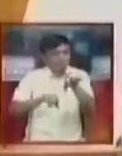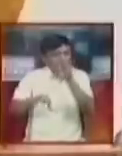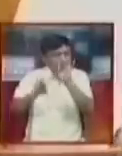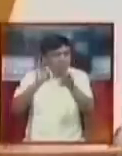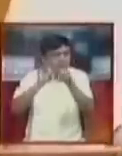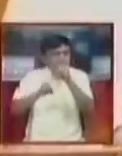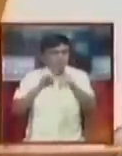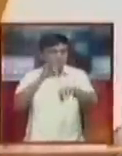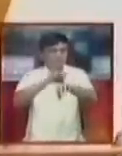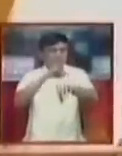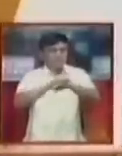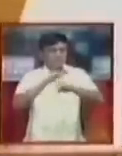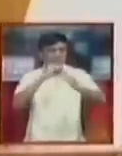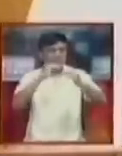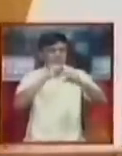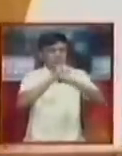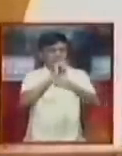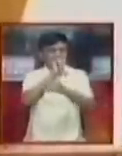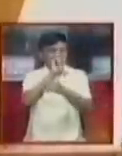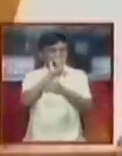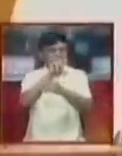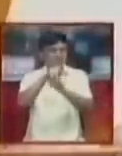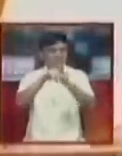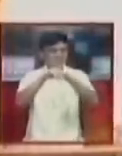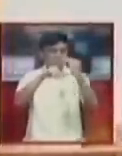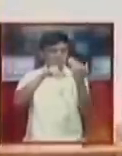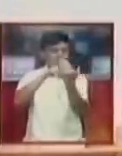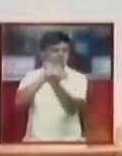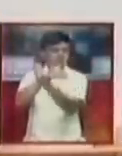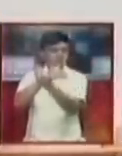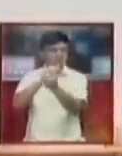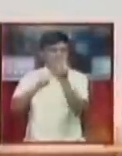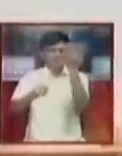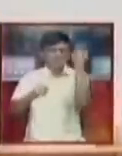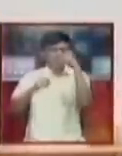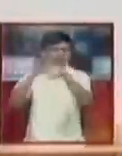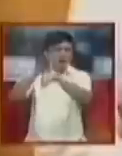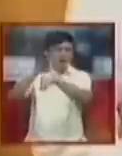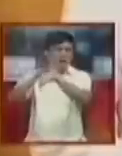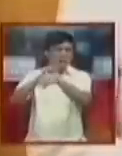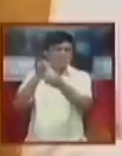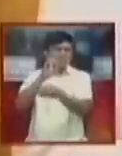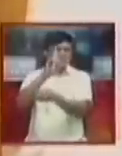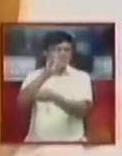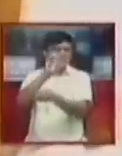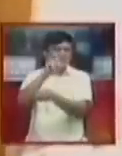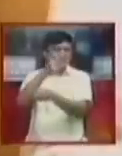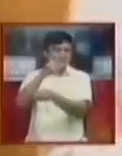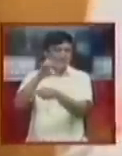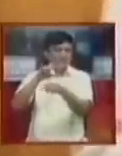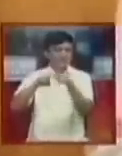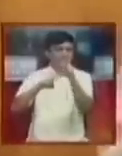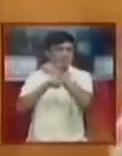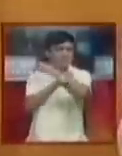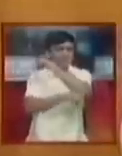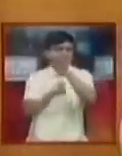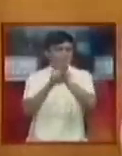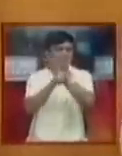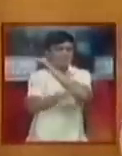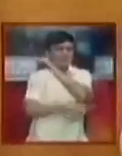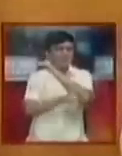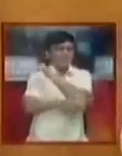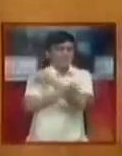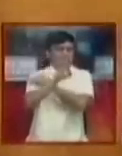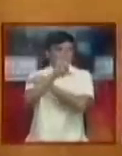natin ang bisa ng mosquito trap sa mga lugar kung saan naitala ang pinakamataas na insidente ng dengue. Sa buong probinsya ng Bukidnon,